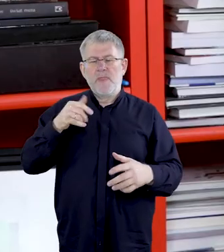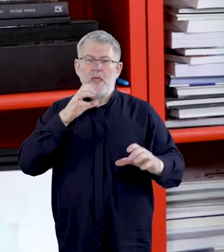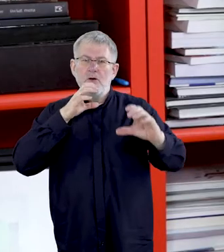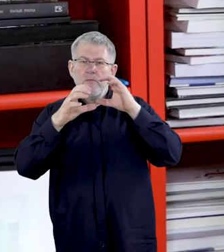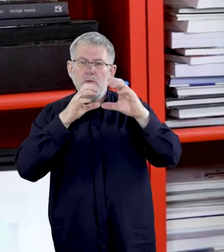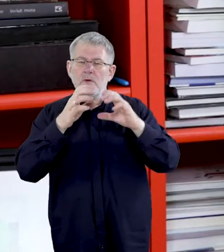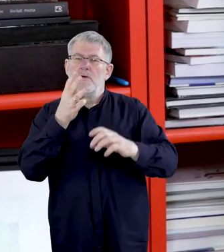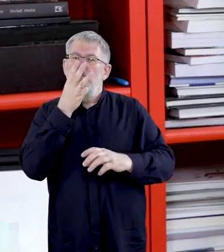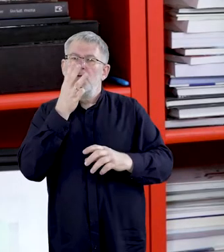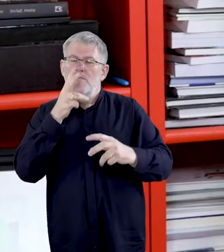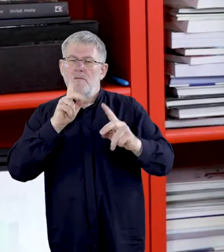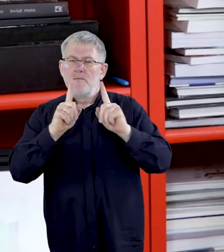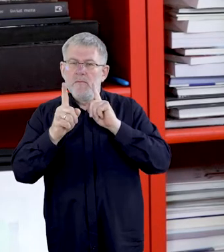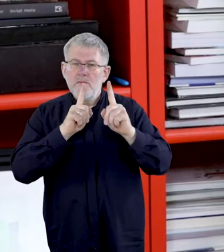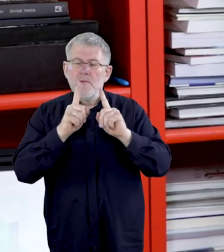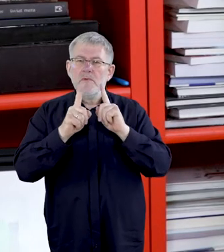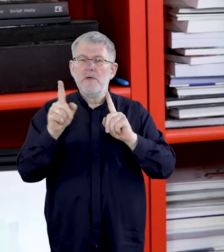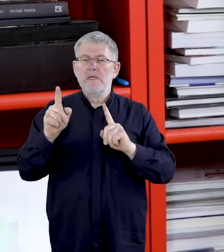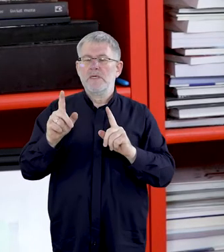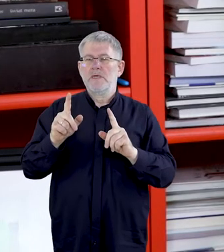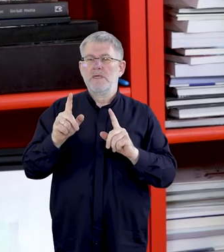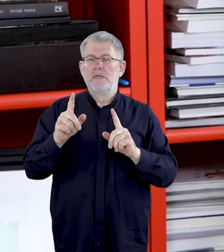komunikatorze internetowym, że